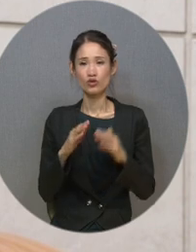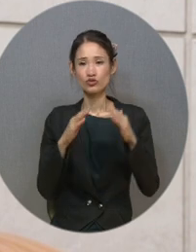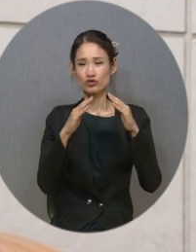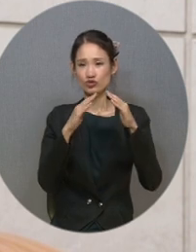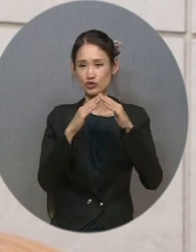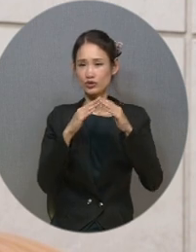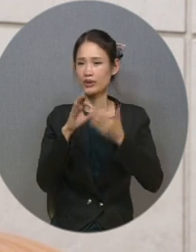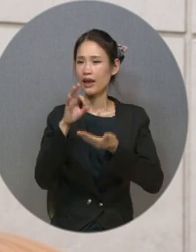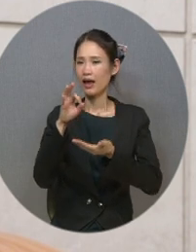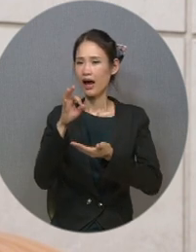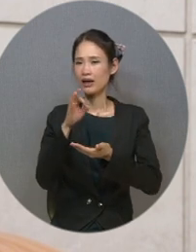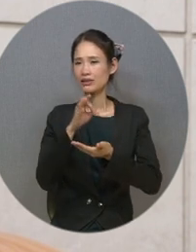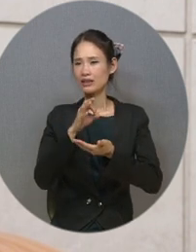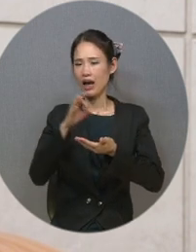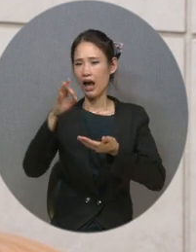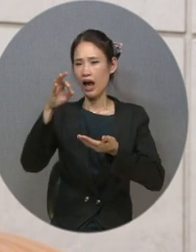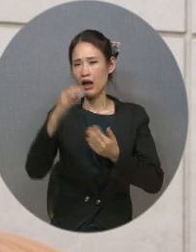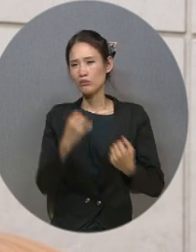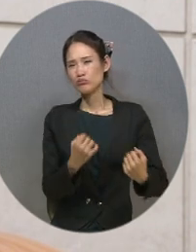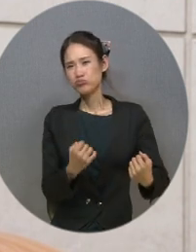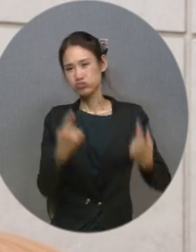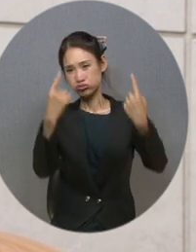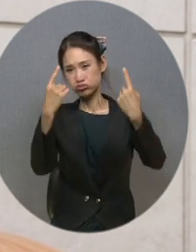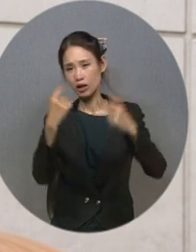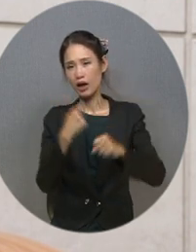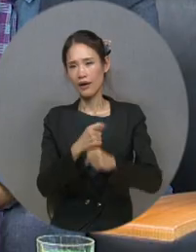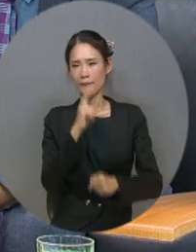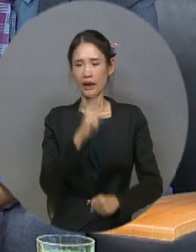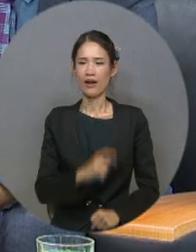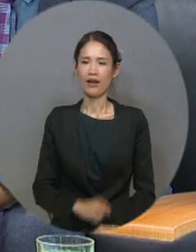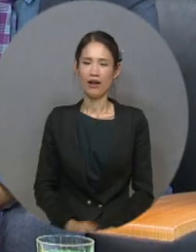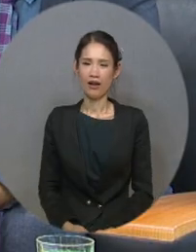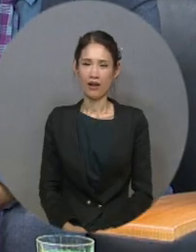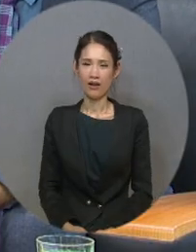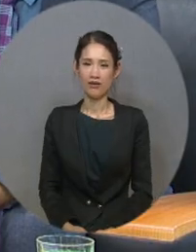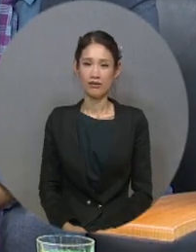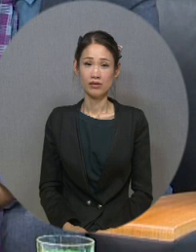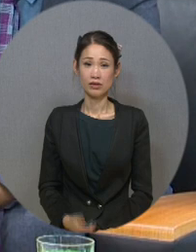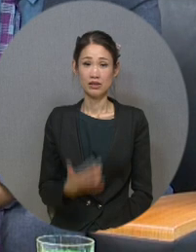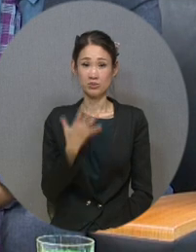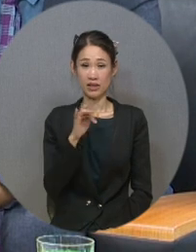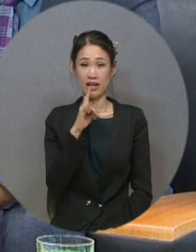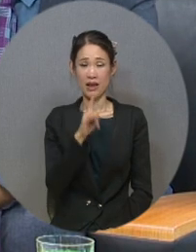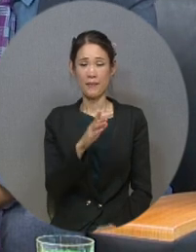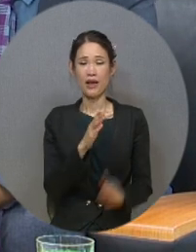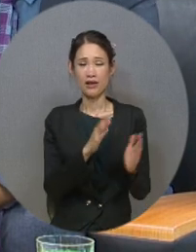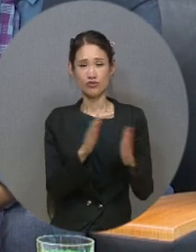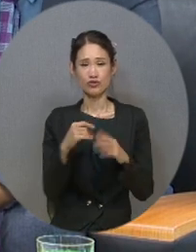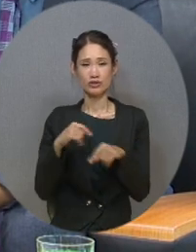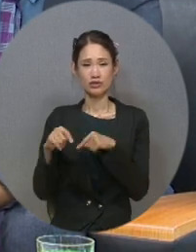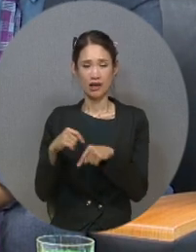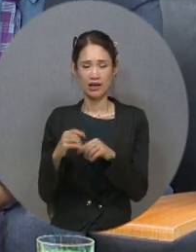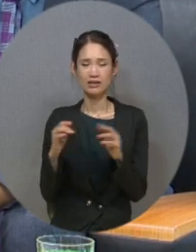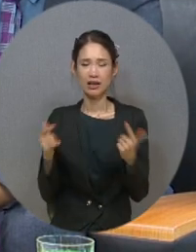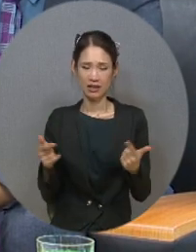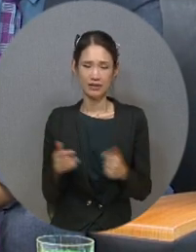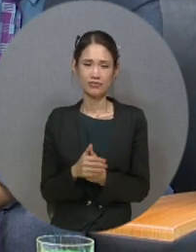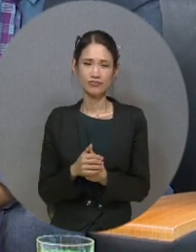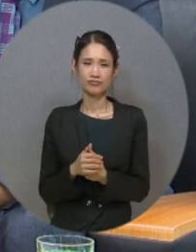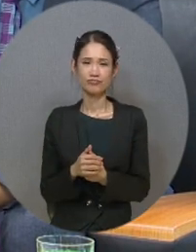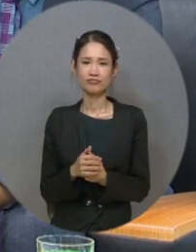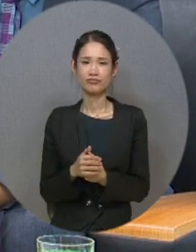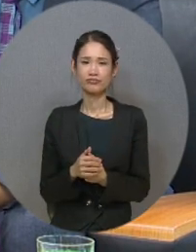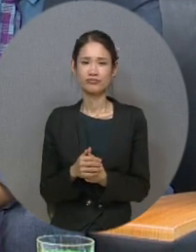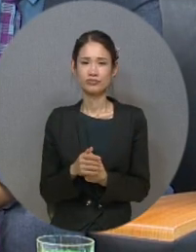주택 가격이 폭등했다는 네네. 의미 아니겠습니까? 물론 뭐 제가 처음 마련한 정책은 아닙니다, 이게.